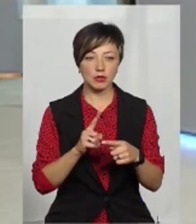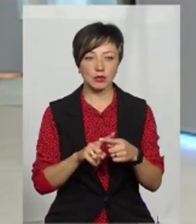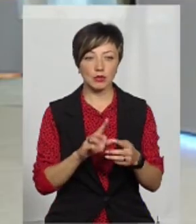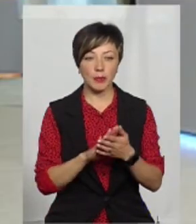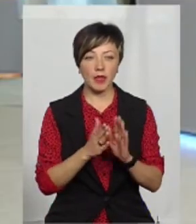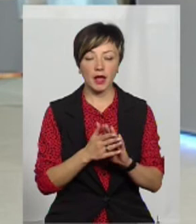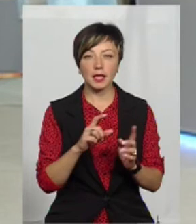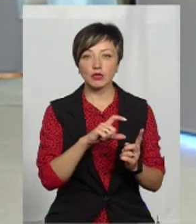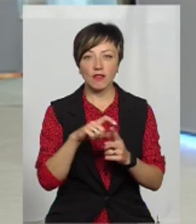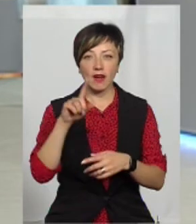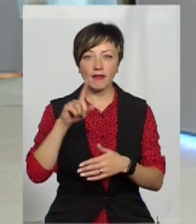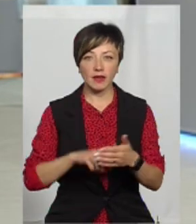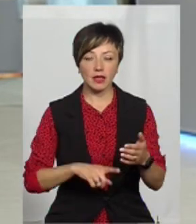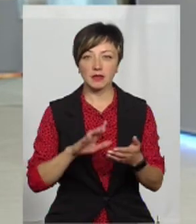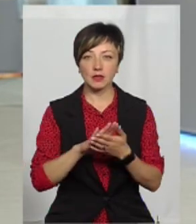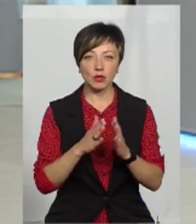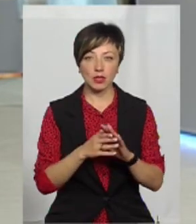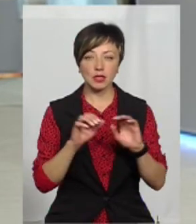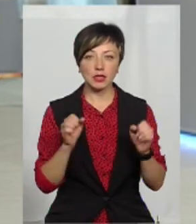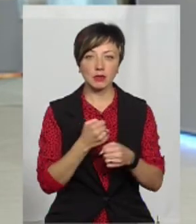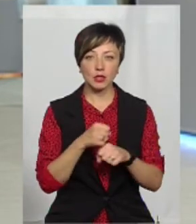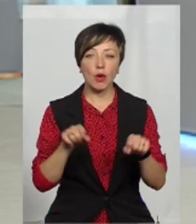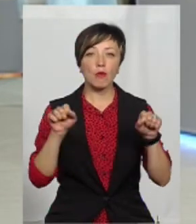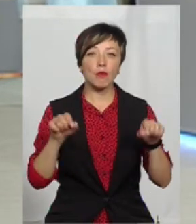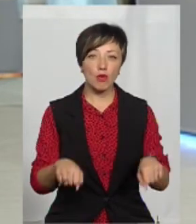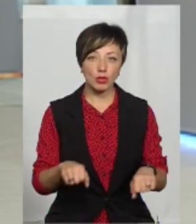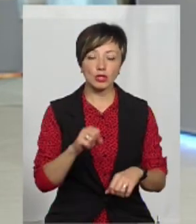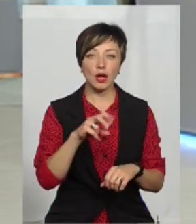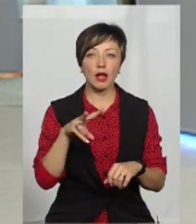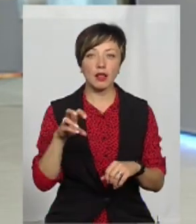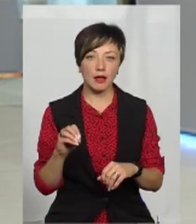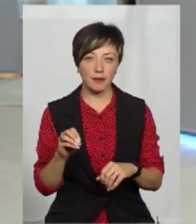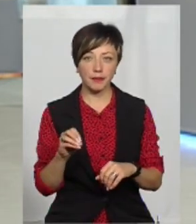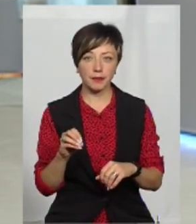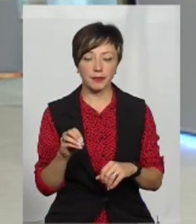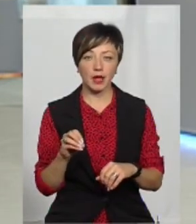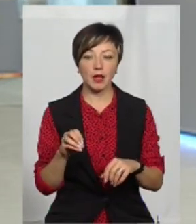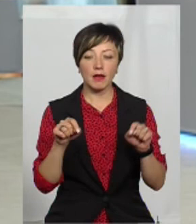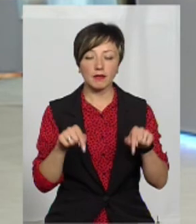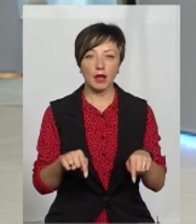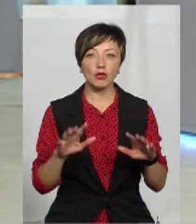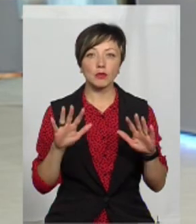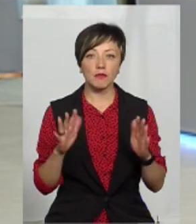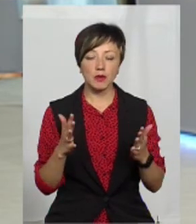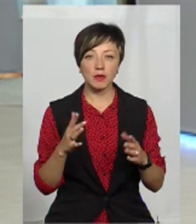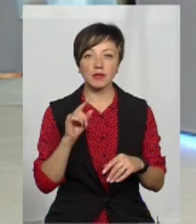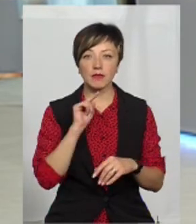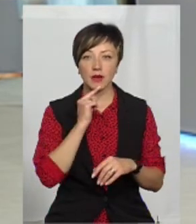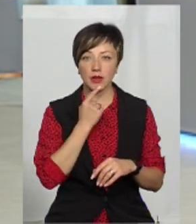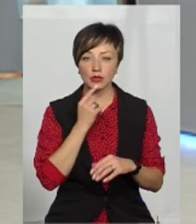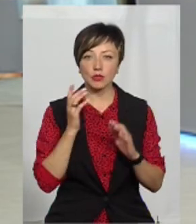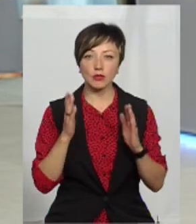слова вірити в даній ситуації не можна? Ну, можна, але в даному випадку важко